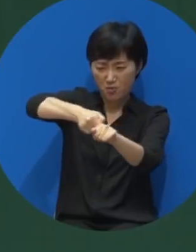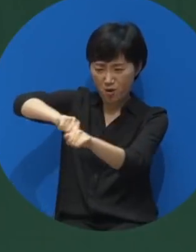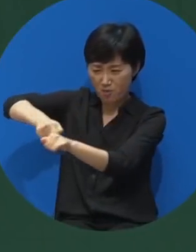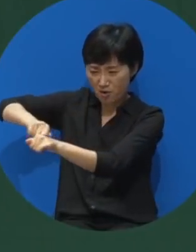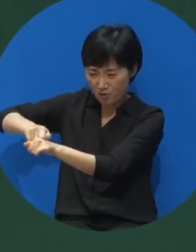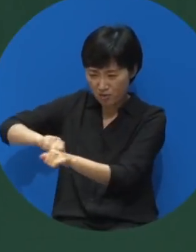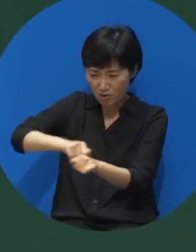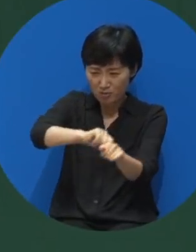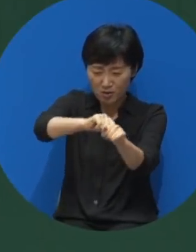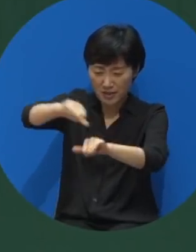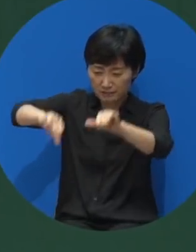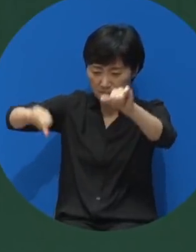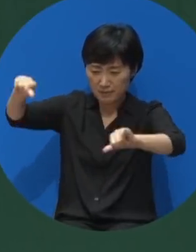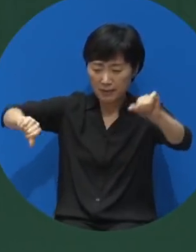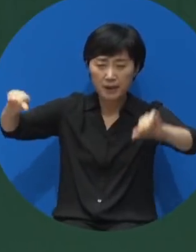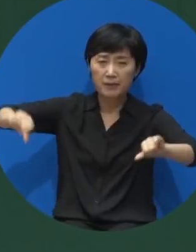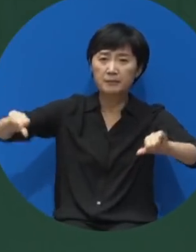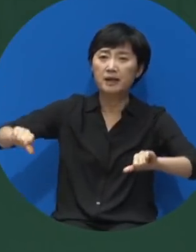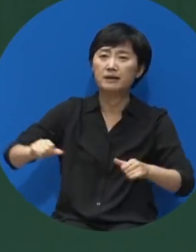많은 겁니다.